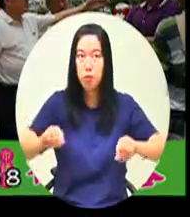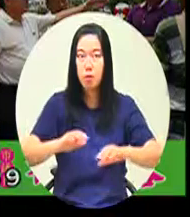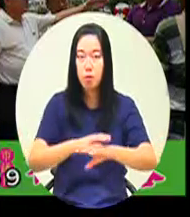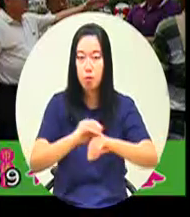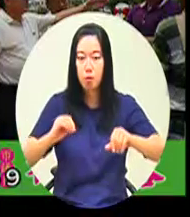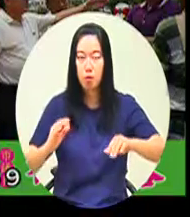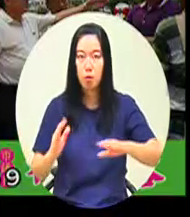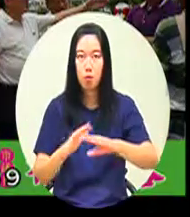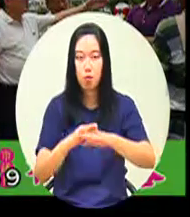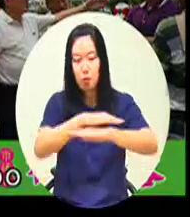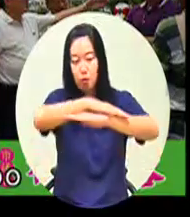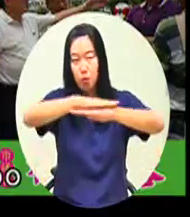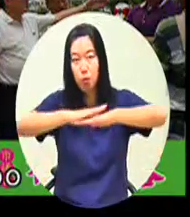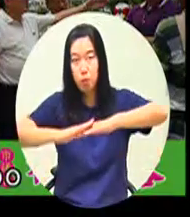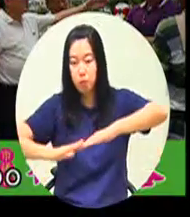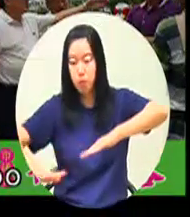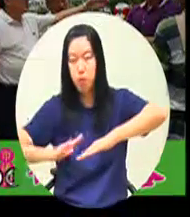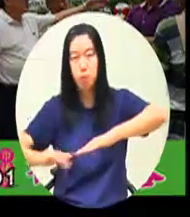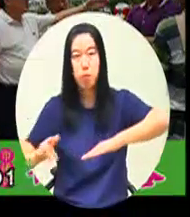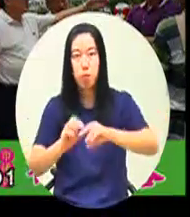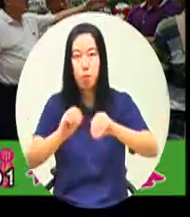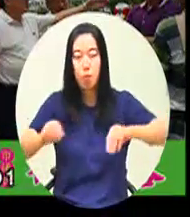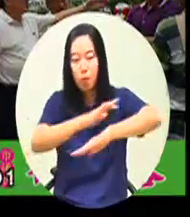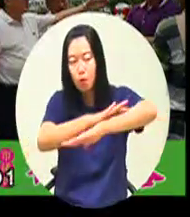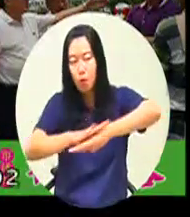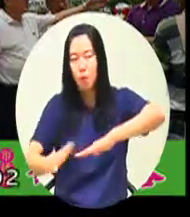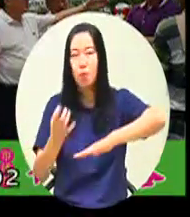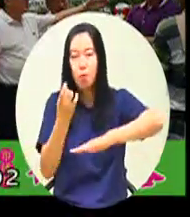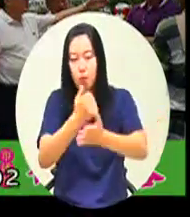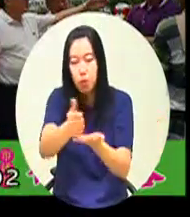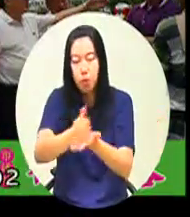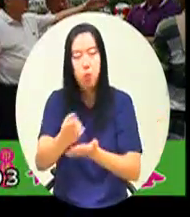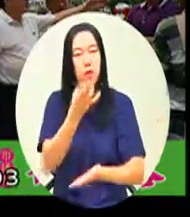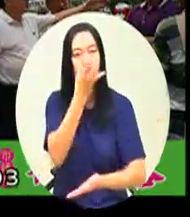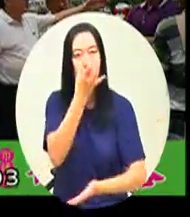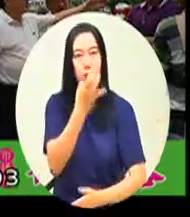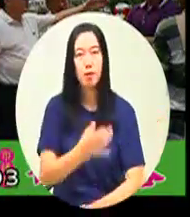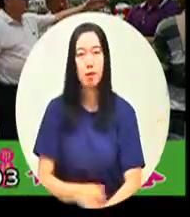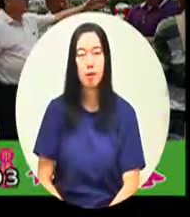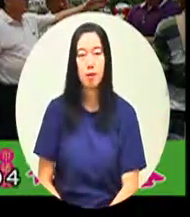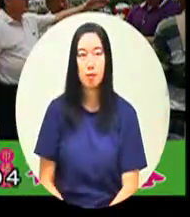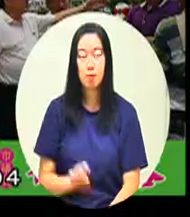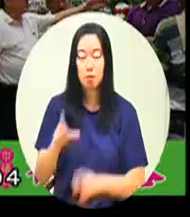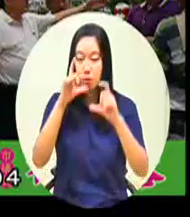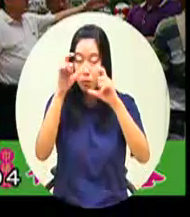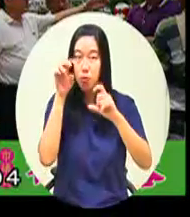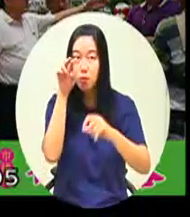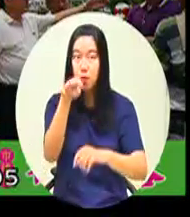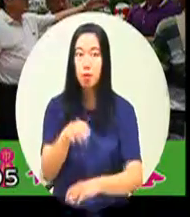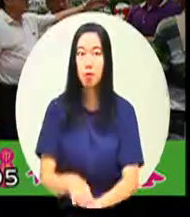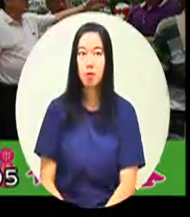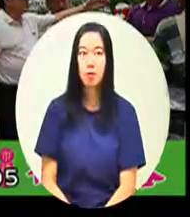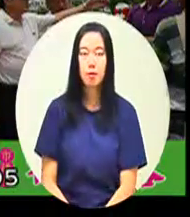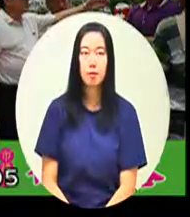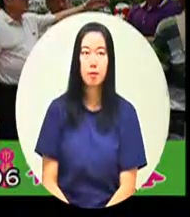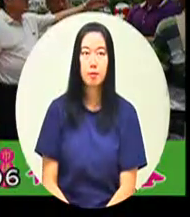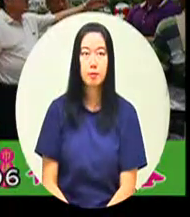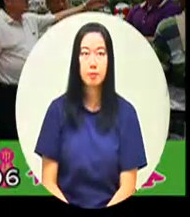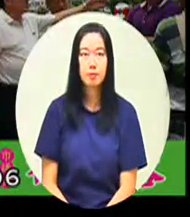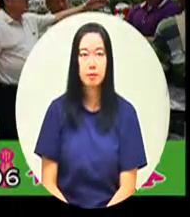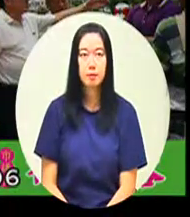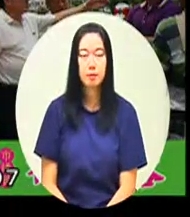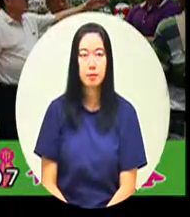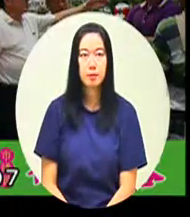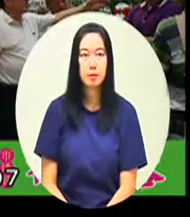的低洼积水不退，从我们在照片中，这是我们的图明进都不用